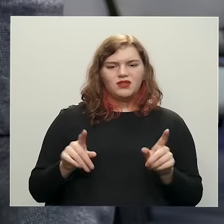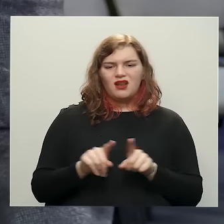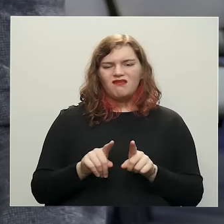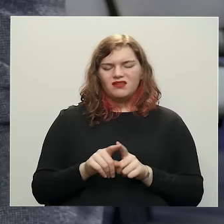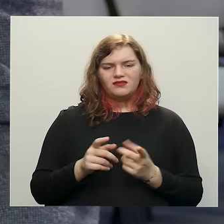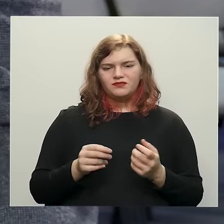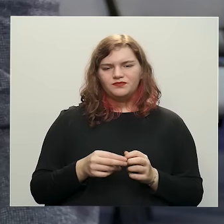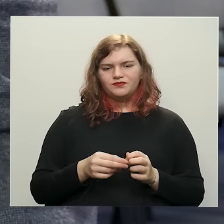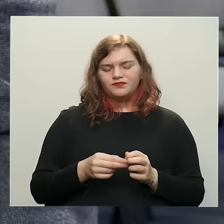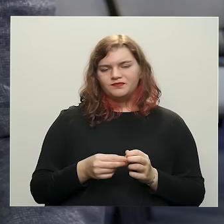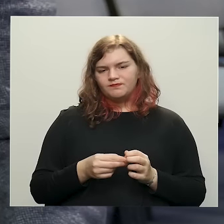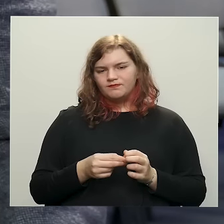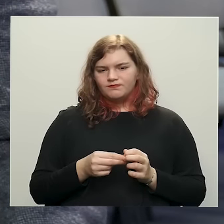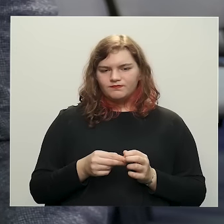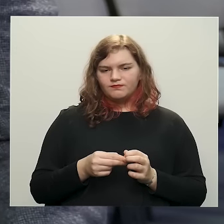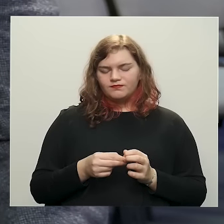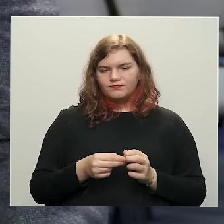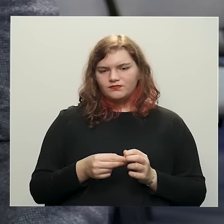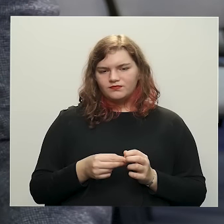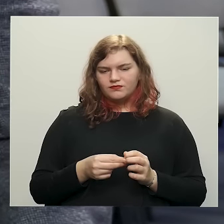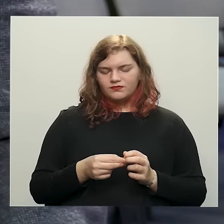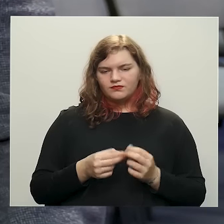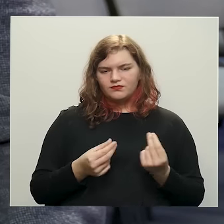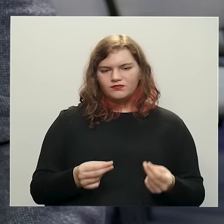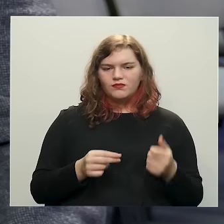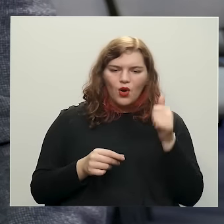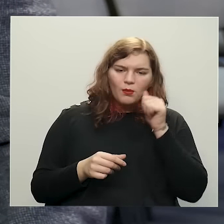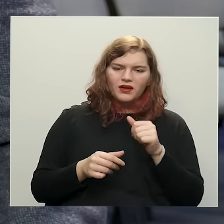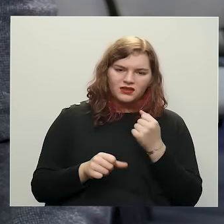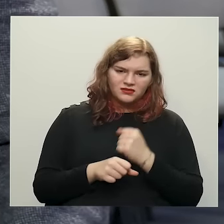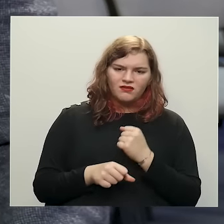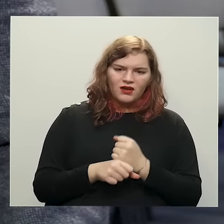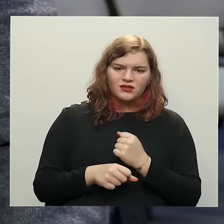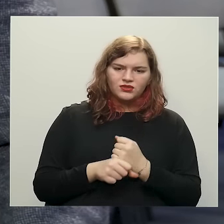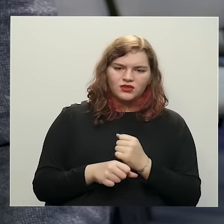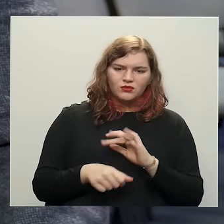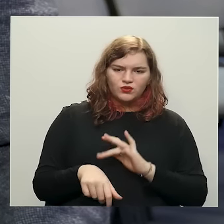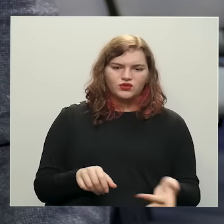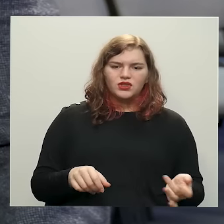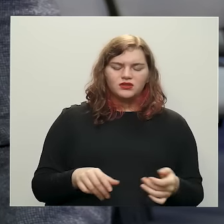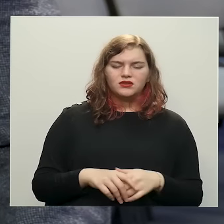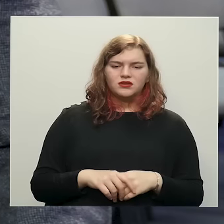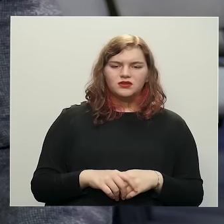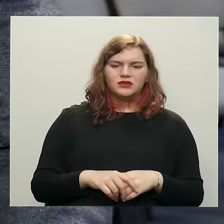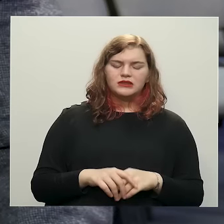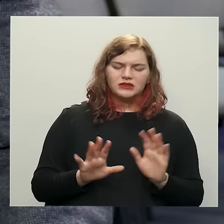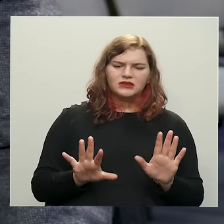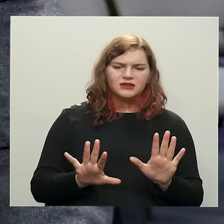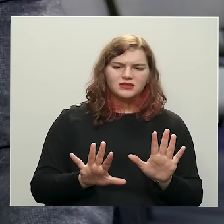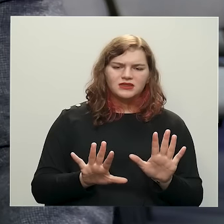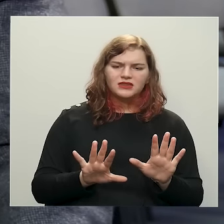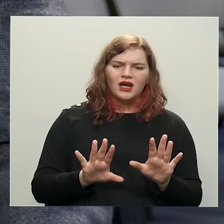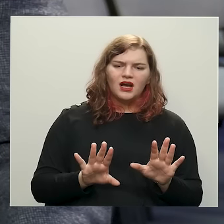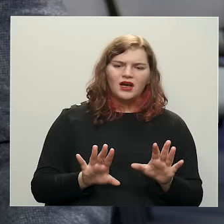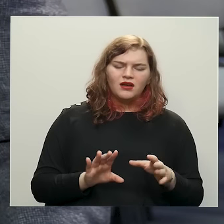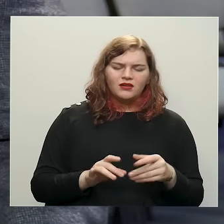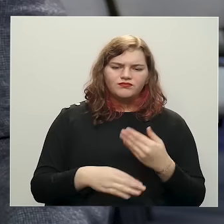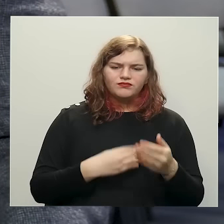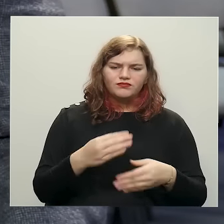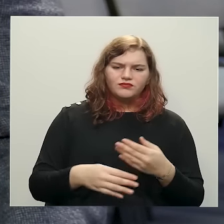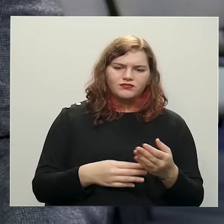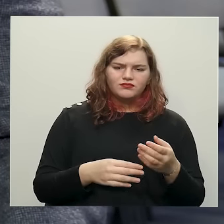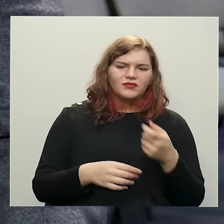Și atunci am zis, bun, el ne-a propus să o operăm de urgență. Și am zis, domnul doctor, mai lăsăm puțin până trec sărbătorile